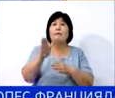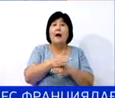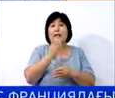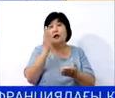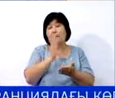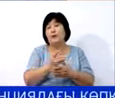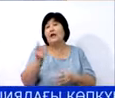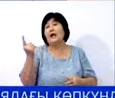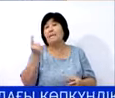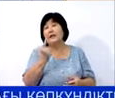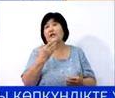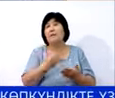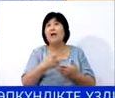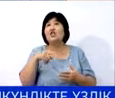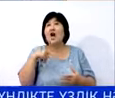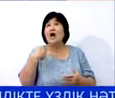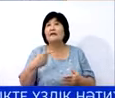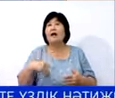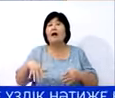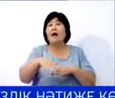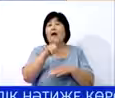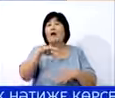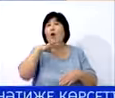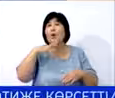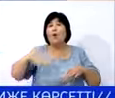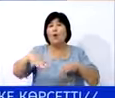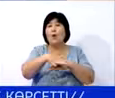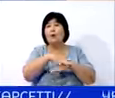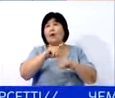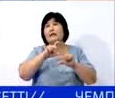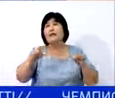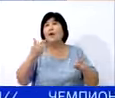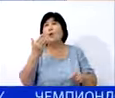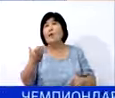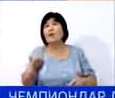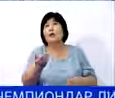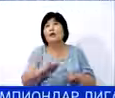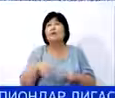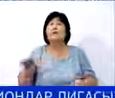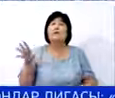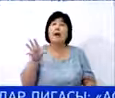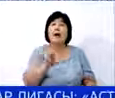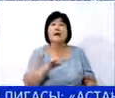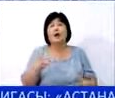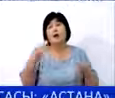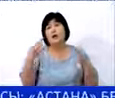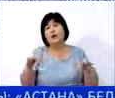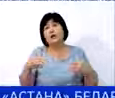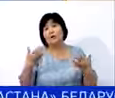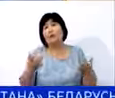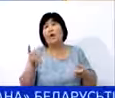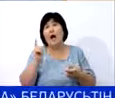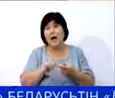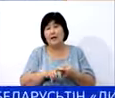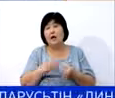Біріншісі, былайша айтқанда, халықтың көп шоғырланатын нысандары, олардың барлығы рұқсат беру арқылы, былайша